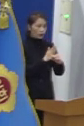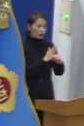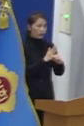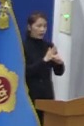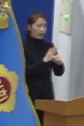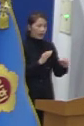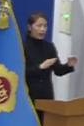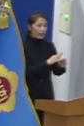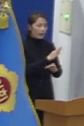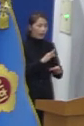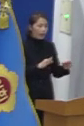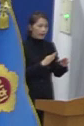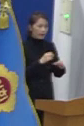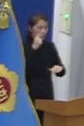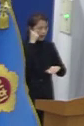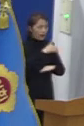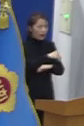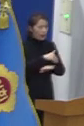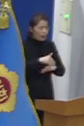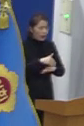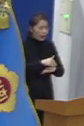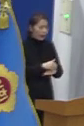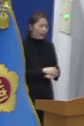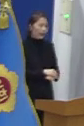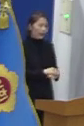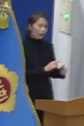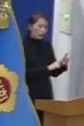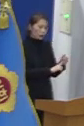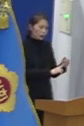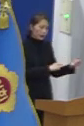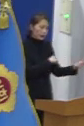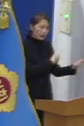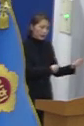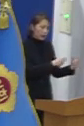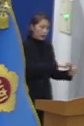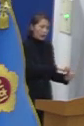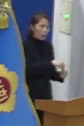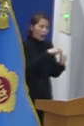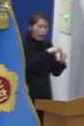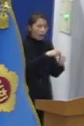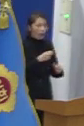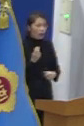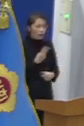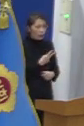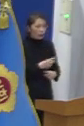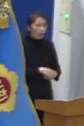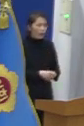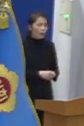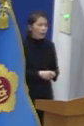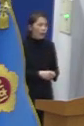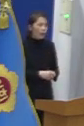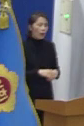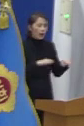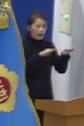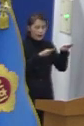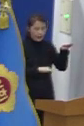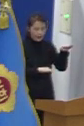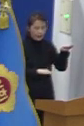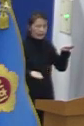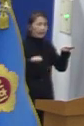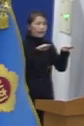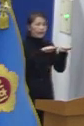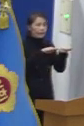전략으로 성장 잠재력을 끌어올리고 사람에 대한 투자를 통해 양극화된 계층과